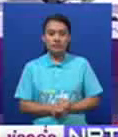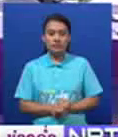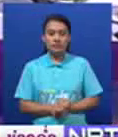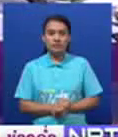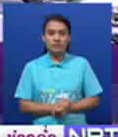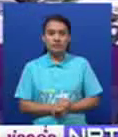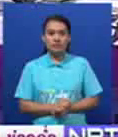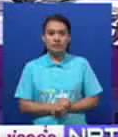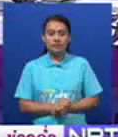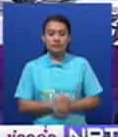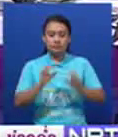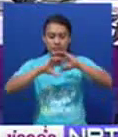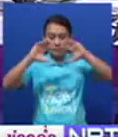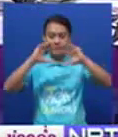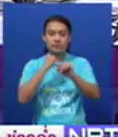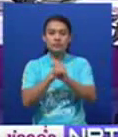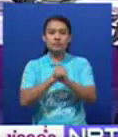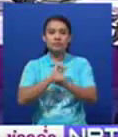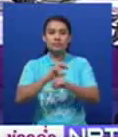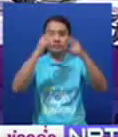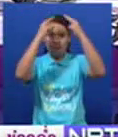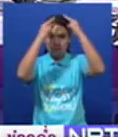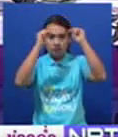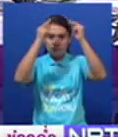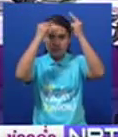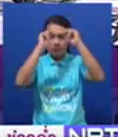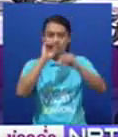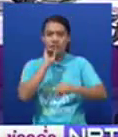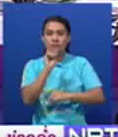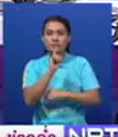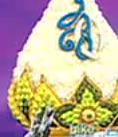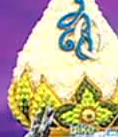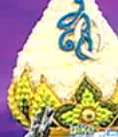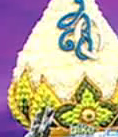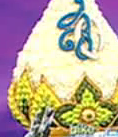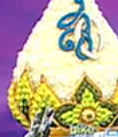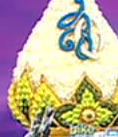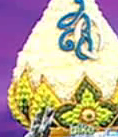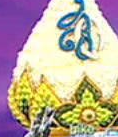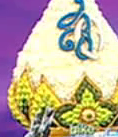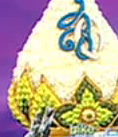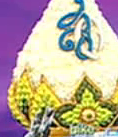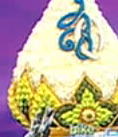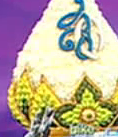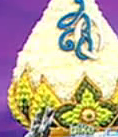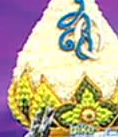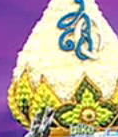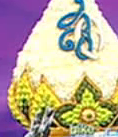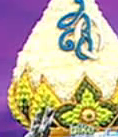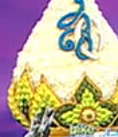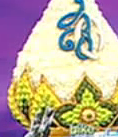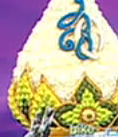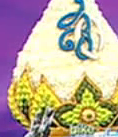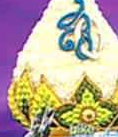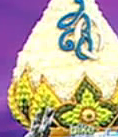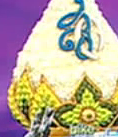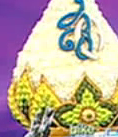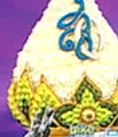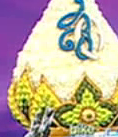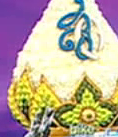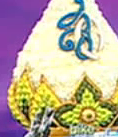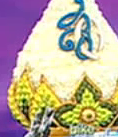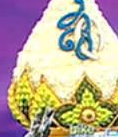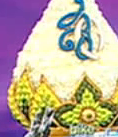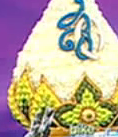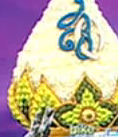่วนการดำเนินงานของรัฐบาลนะคะนายกรัฐมนตรียืนยันนะคะว่ารัฐบาลและคสช.นั้นไม่ต้องการอยู่ในอำนาจต่อแต่ว่าต้องการปฏิรูปประ